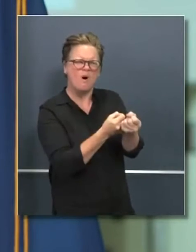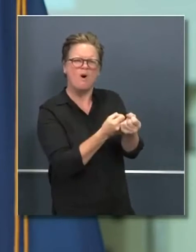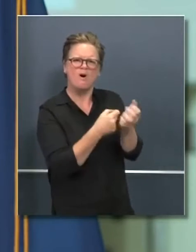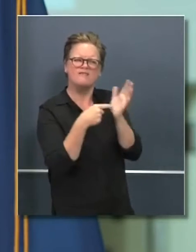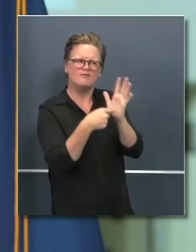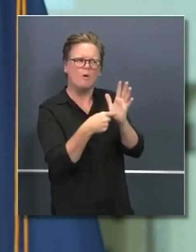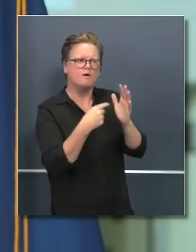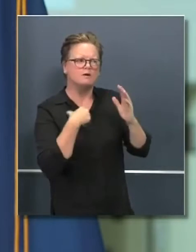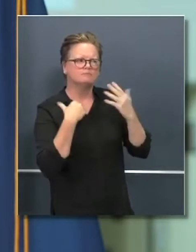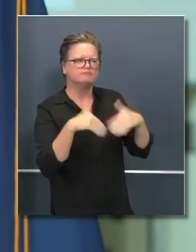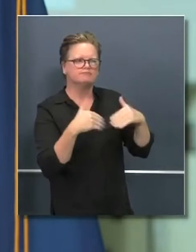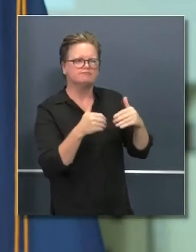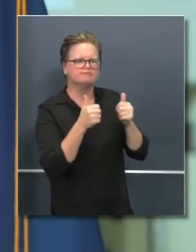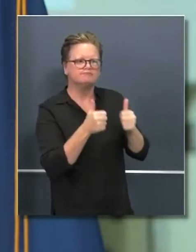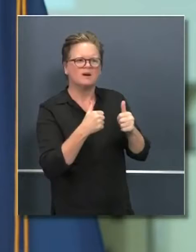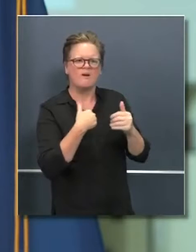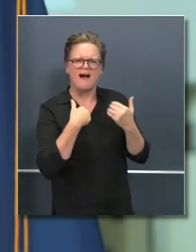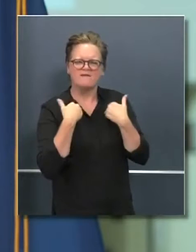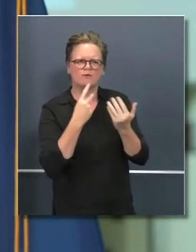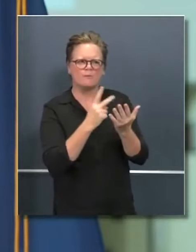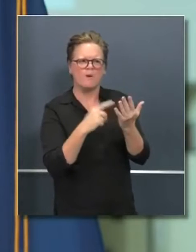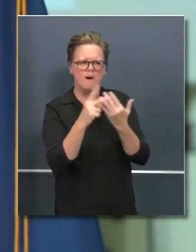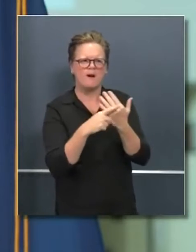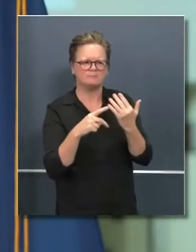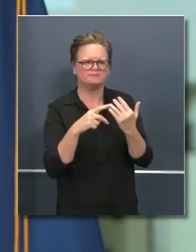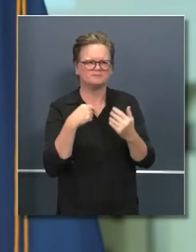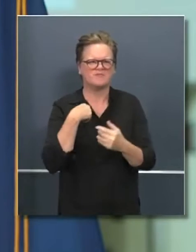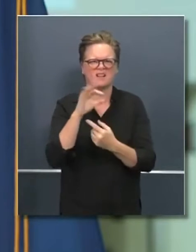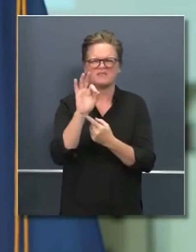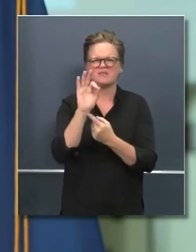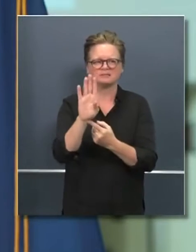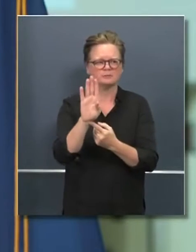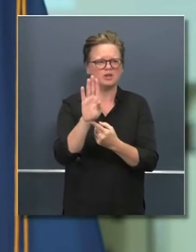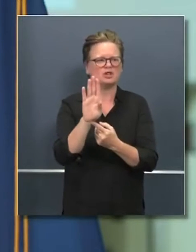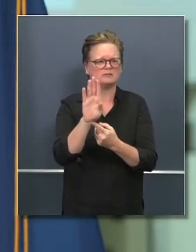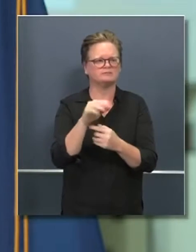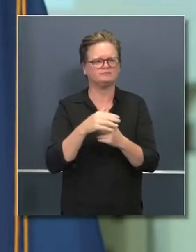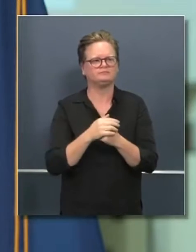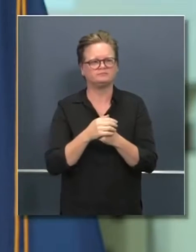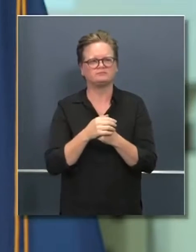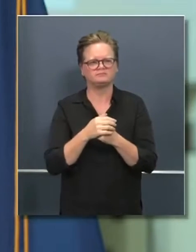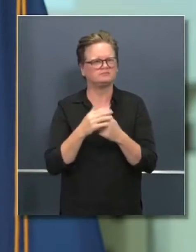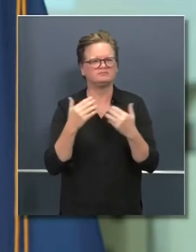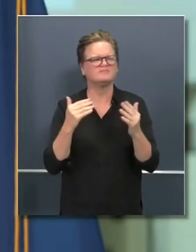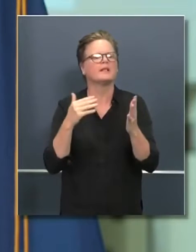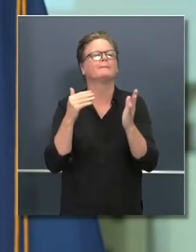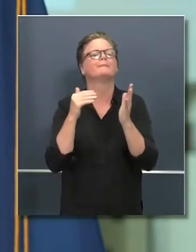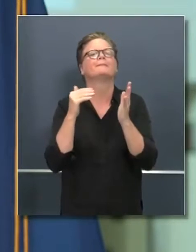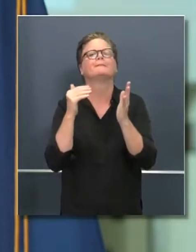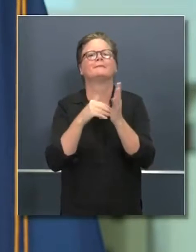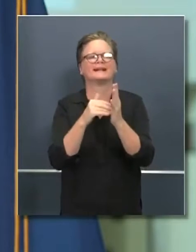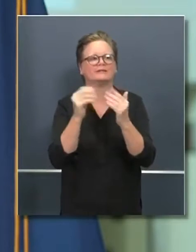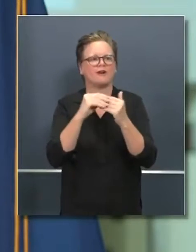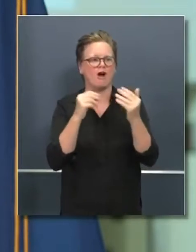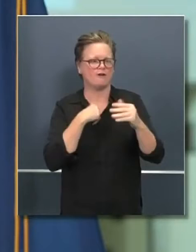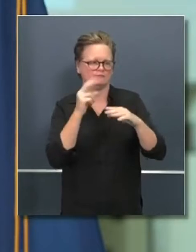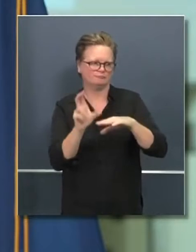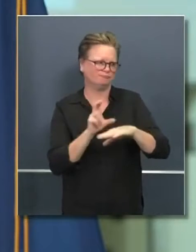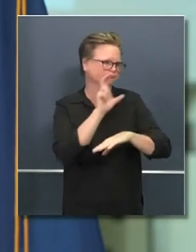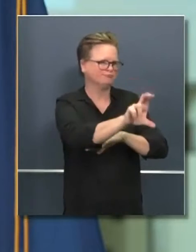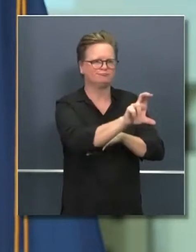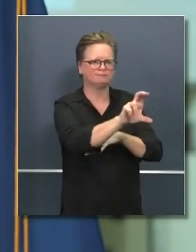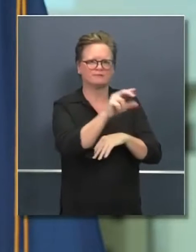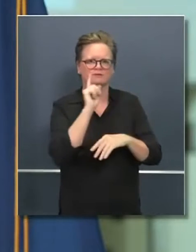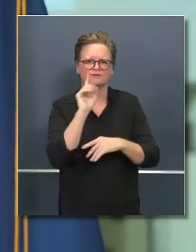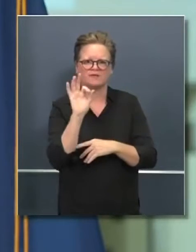social distancing. Nên thống đốc Gavin Newsom có kêu gọi muốn tiểu bang Cali của mình thành công trong việc mở cửa